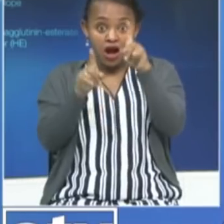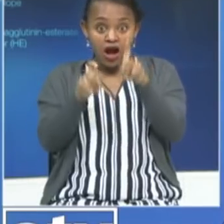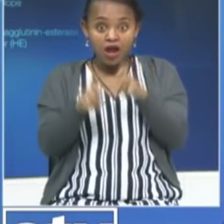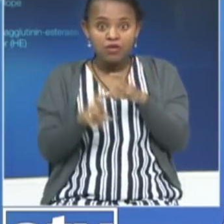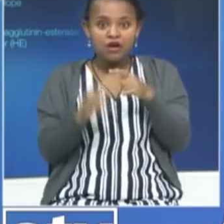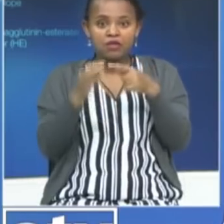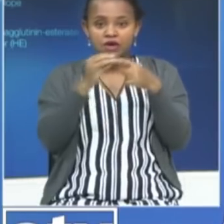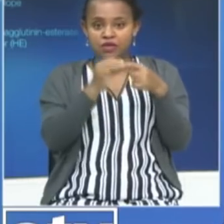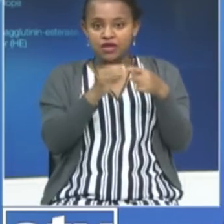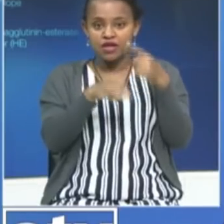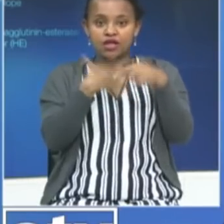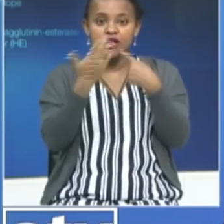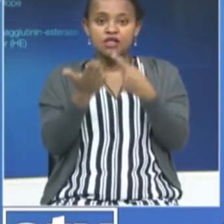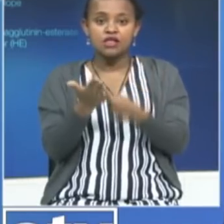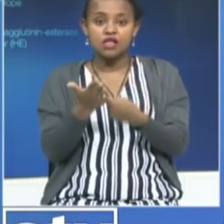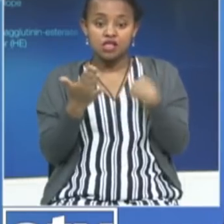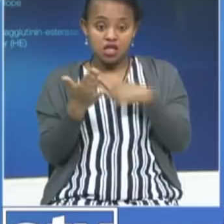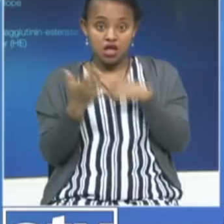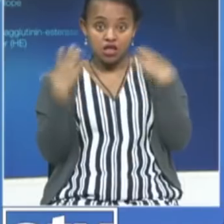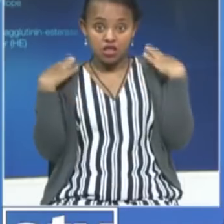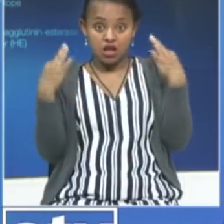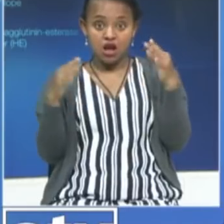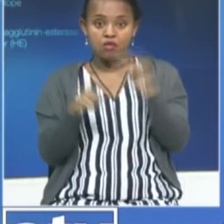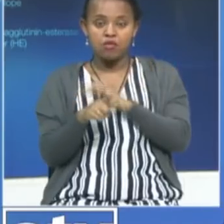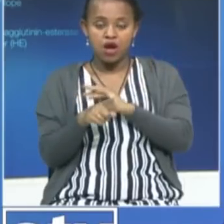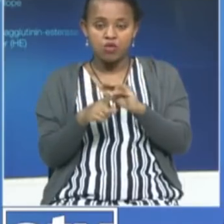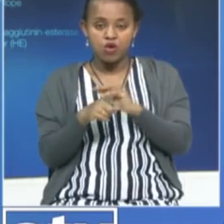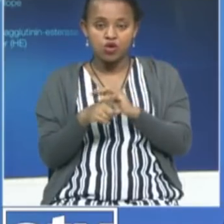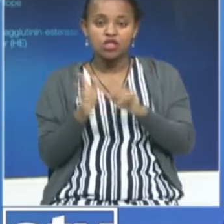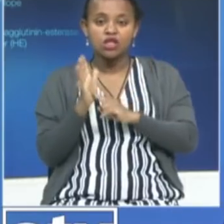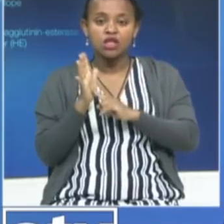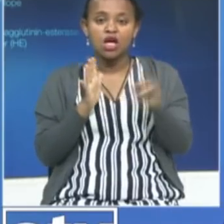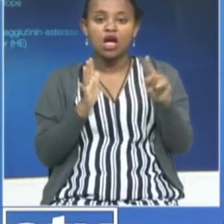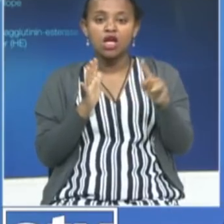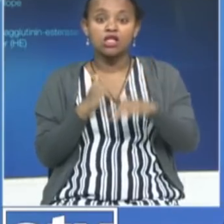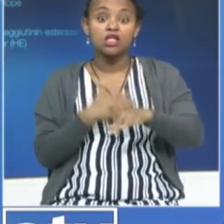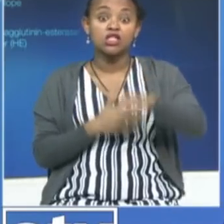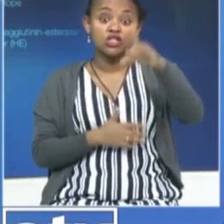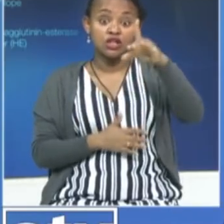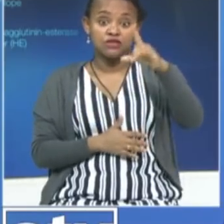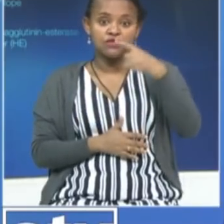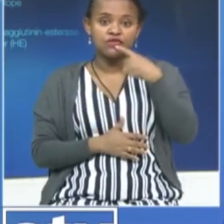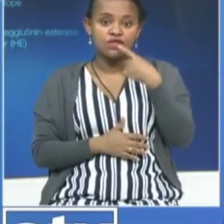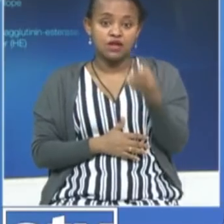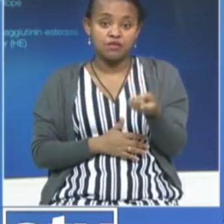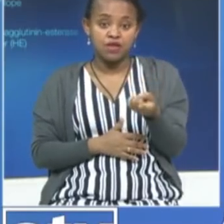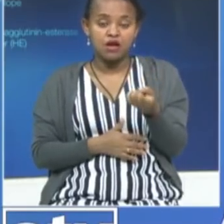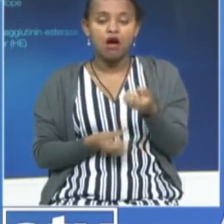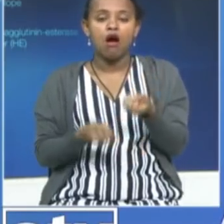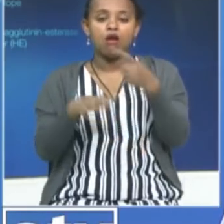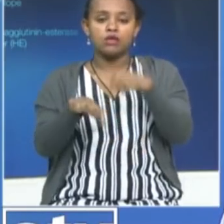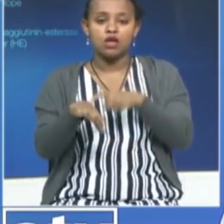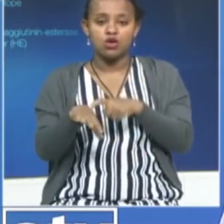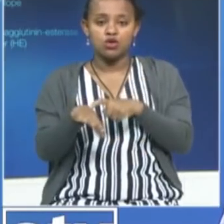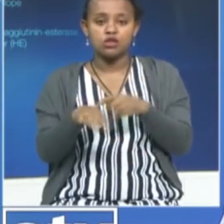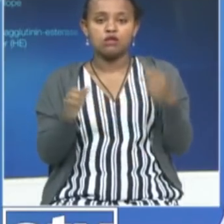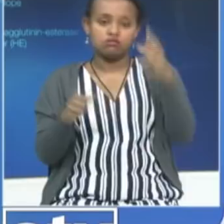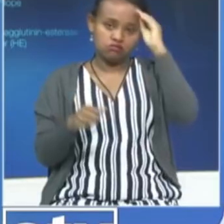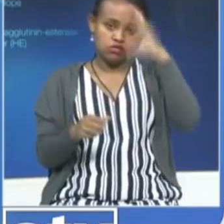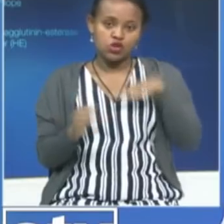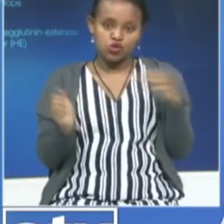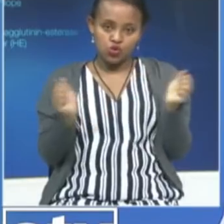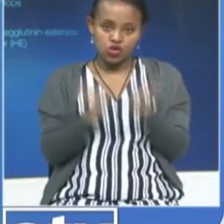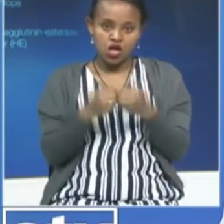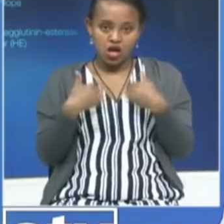በቀር። ስለዚህ እኛ ጤና ባለሙያዎች ተጋላጭነታችን ከፍ ስለሚል አብዛኛውን ጊዜ ከሰዎች ጋር